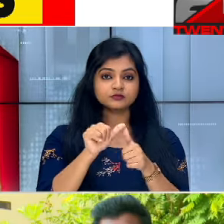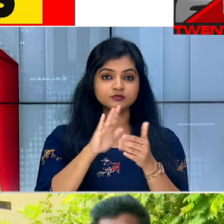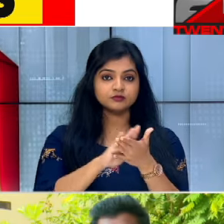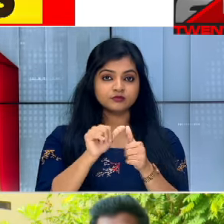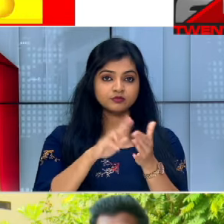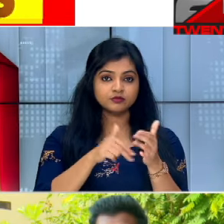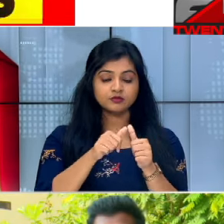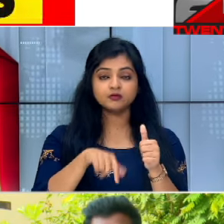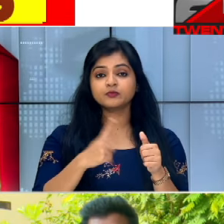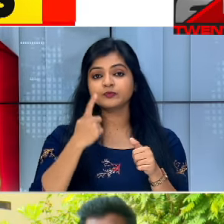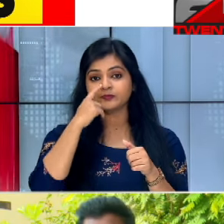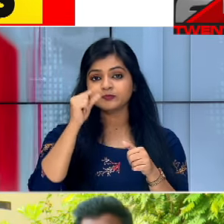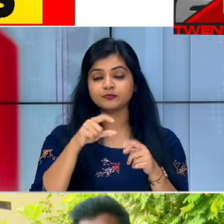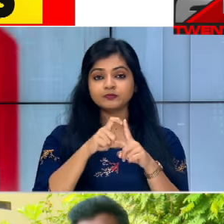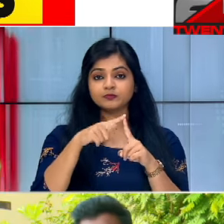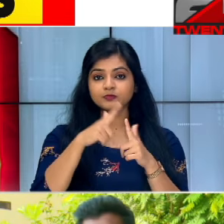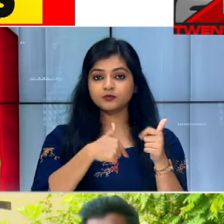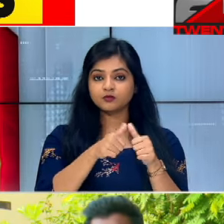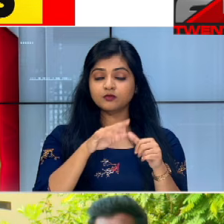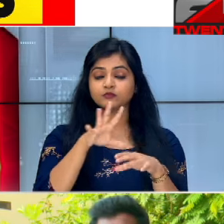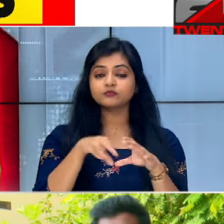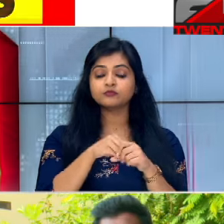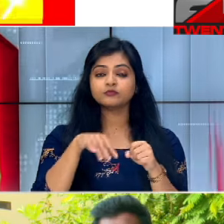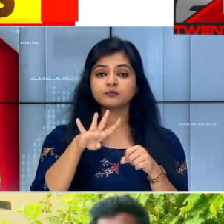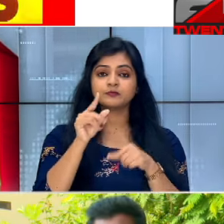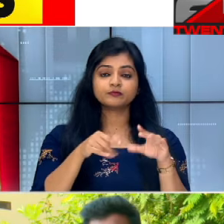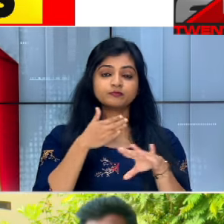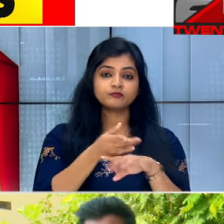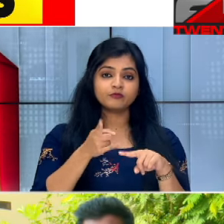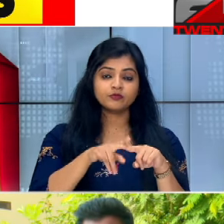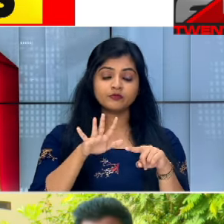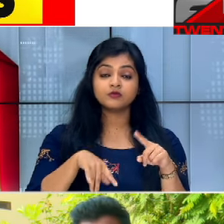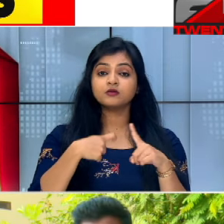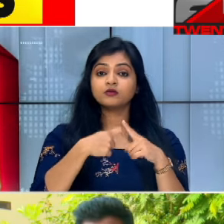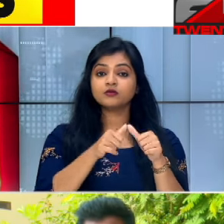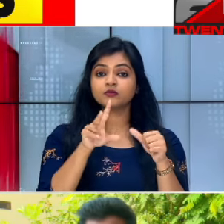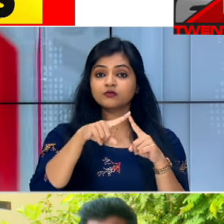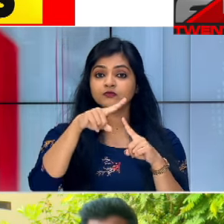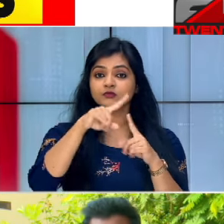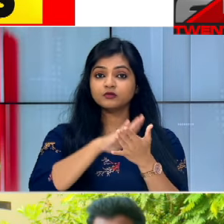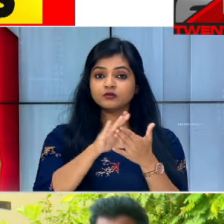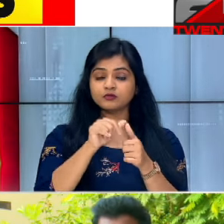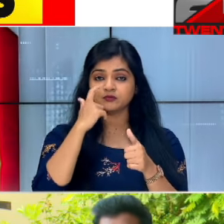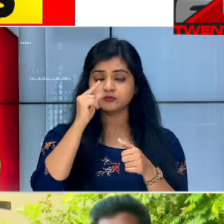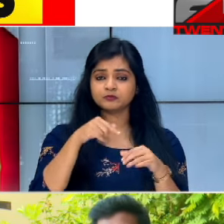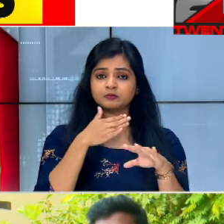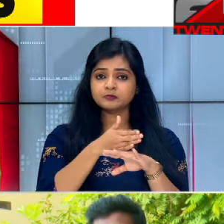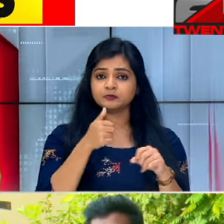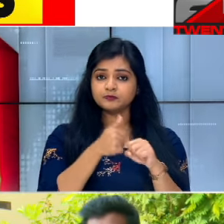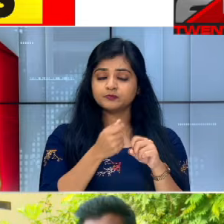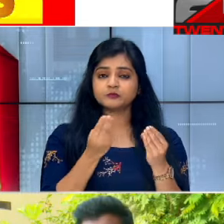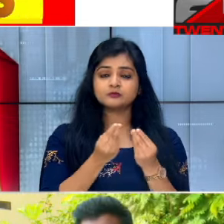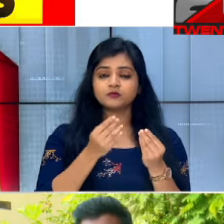പരിക്കേറ്റത്. ഇതിൽ ഈ കവിതയുടെ പരിക്ക് അല്പം ഗുരുതരമാണ് എന്നുള്ളത് തന്നെയായിരുന്നു ആശുപത്രി തങ്ങൾ ആദ്യം അറിയിച്ചിരുന്നത്. എന്തായാലും അവരെ തൃശ്ശൂരിലെ എലൈറ്റ്